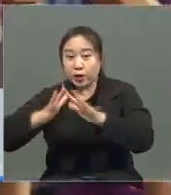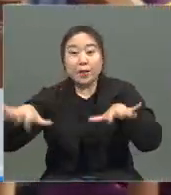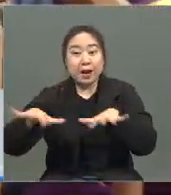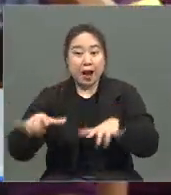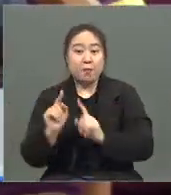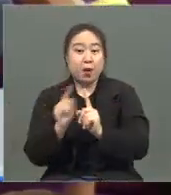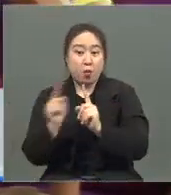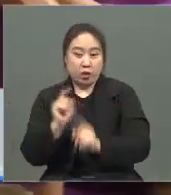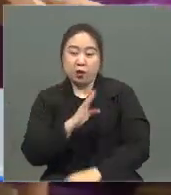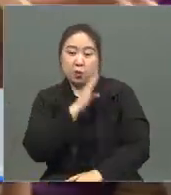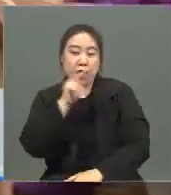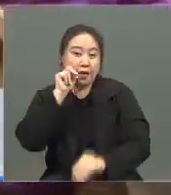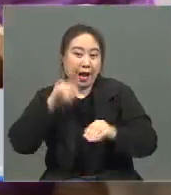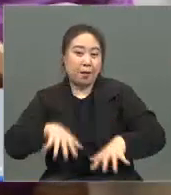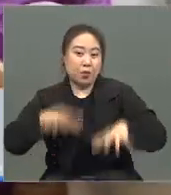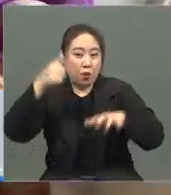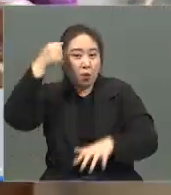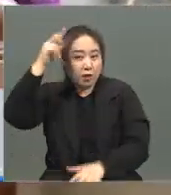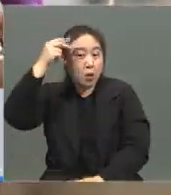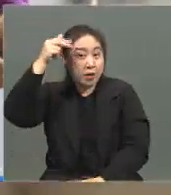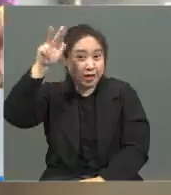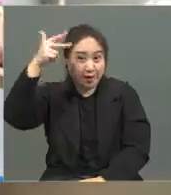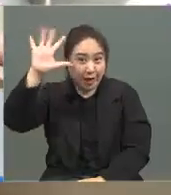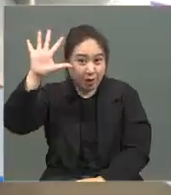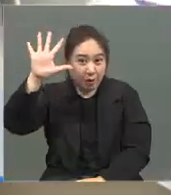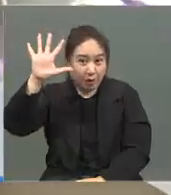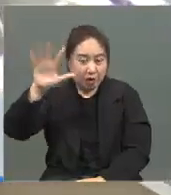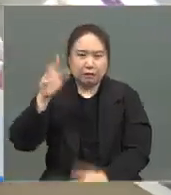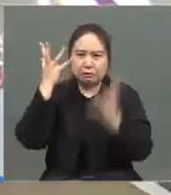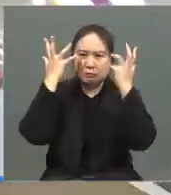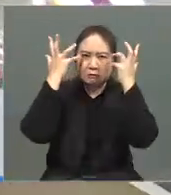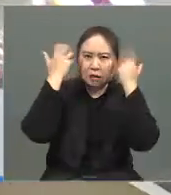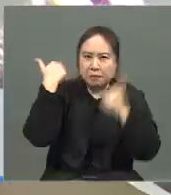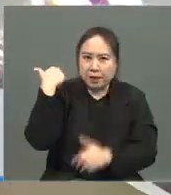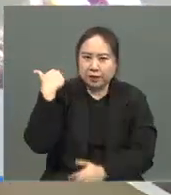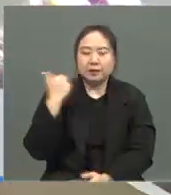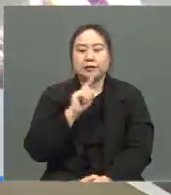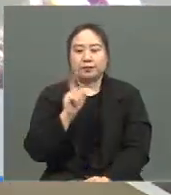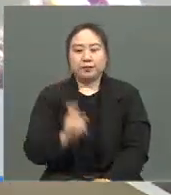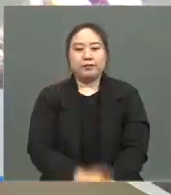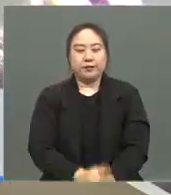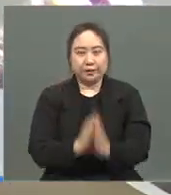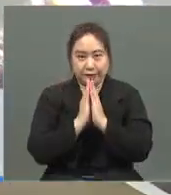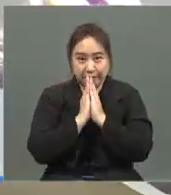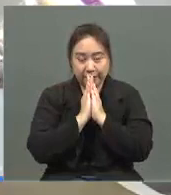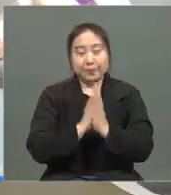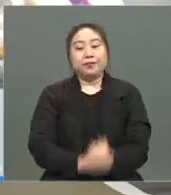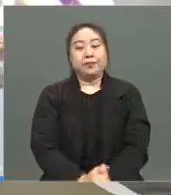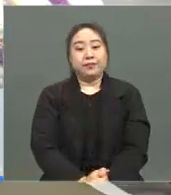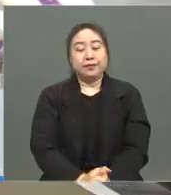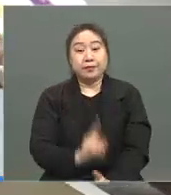เมื่อน้ำท่วมแบบนี้มาประมาณ 2-3 วันแล้วว่าชาวบ้านนั้นจะมีความเครียดขนาดไหนบ้างสวัสดีค่ะ สวัสดีค่ะ เป็น